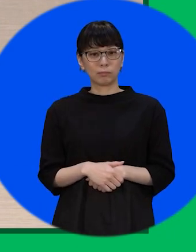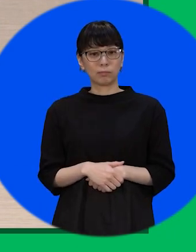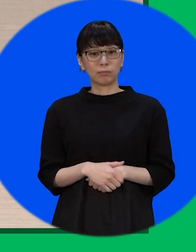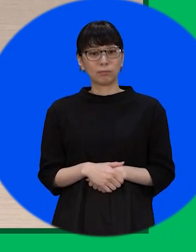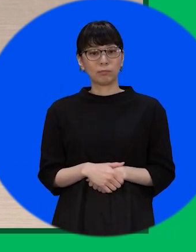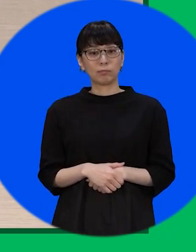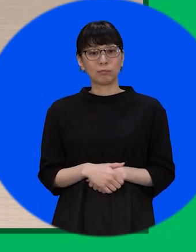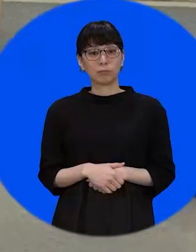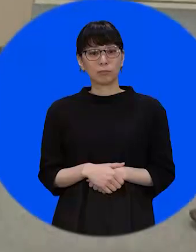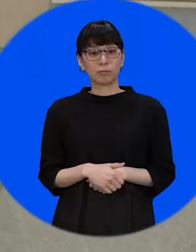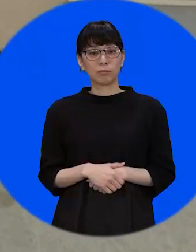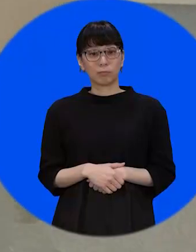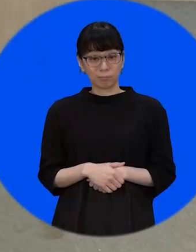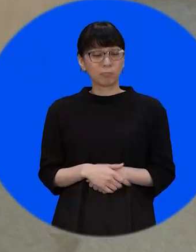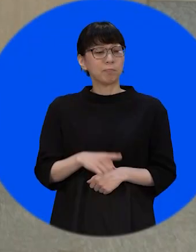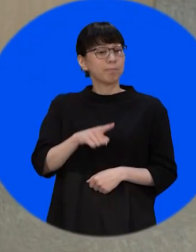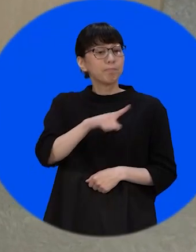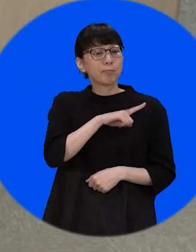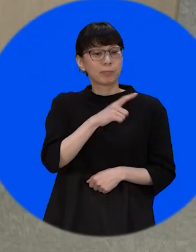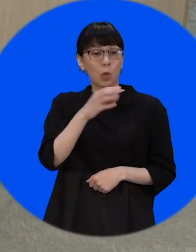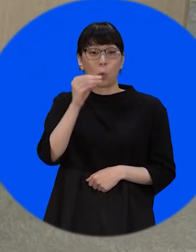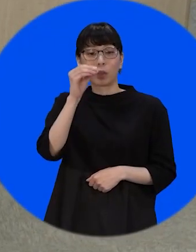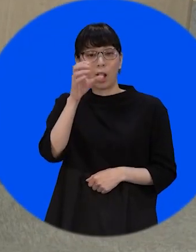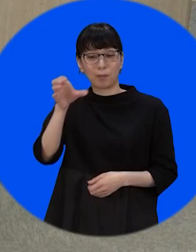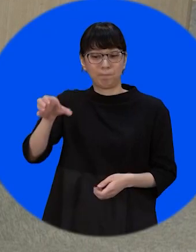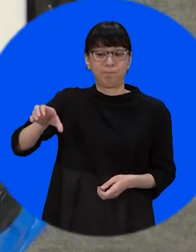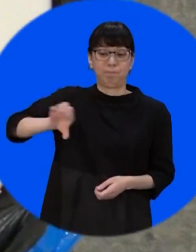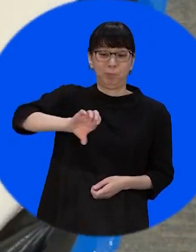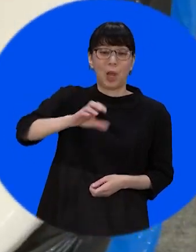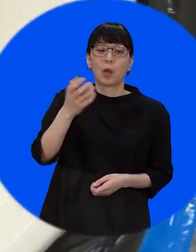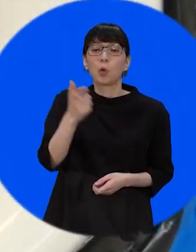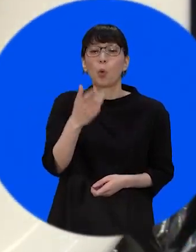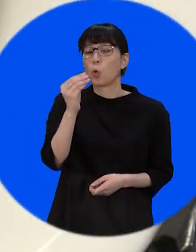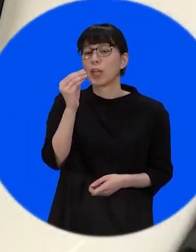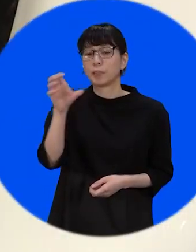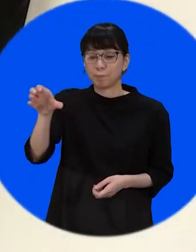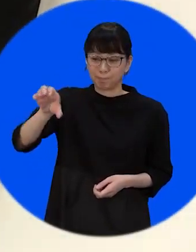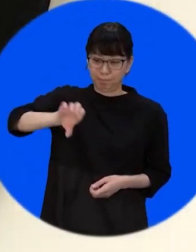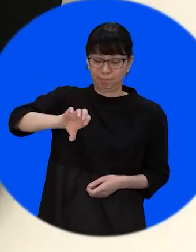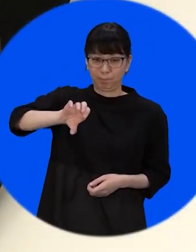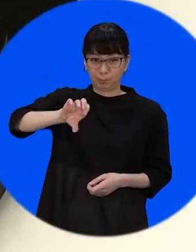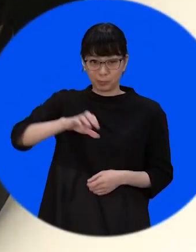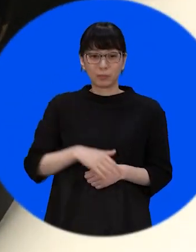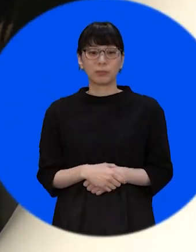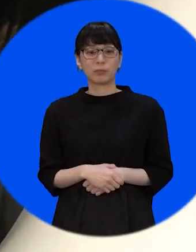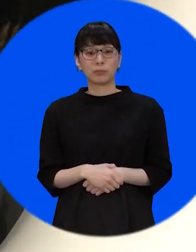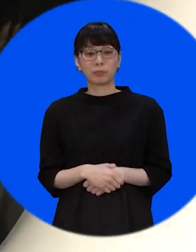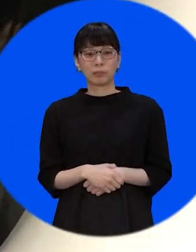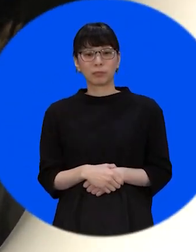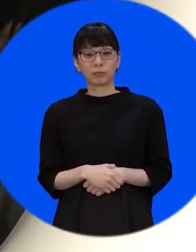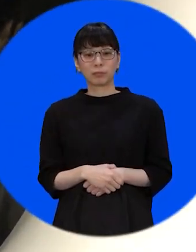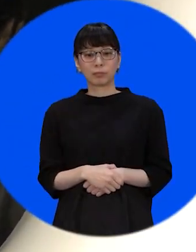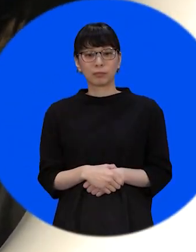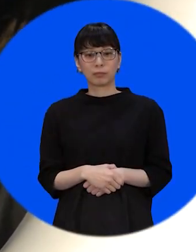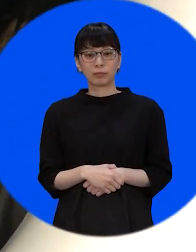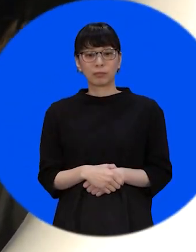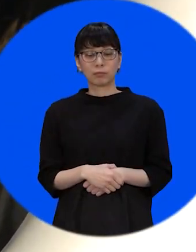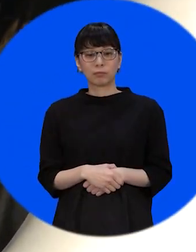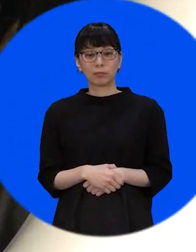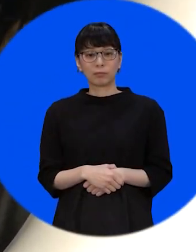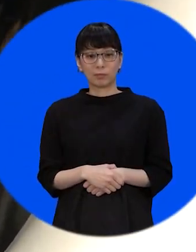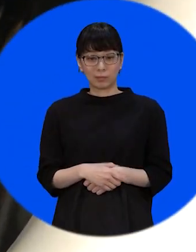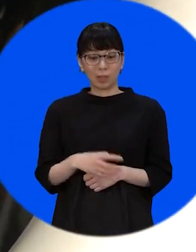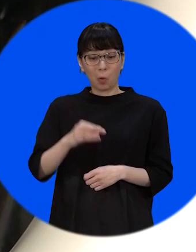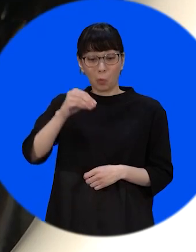。 ここで凝固剤を先に用を足す前に、 それ凝固剤を入れる。 はい、凝固剤を入れます。はい、で中